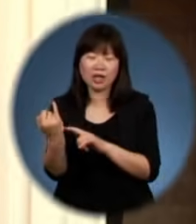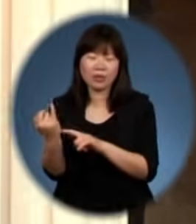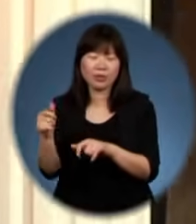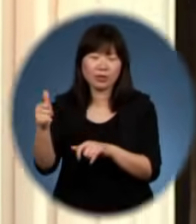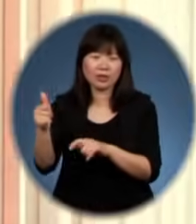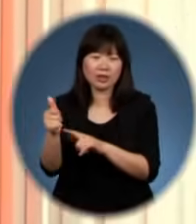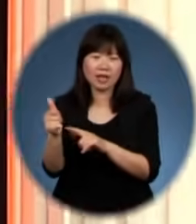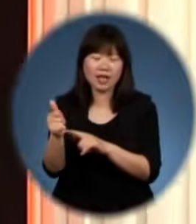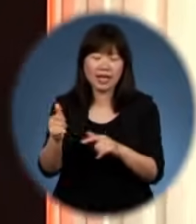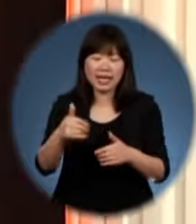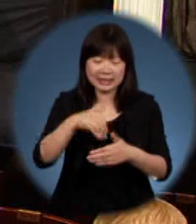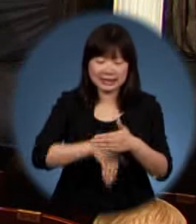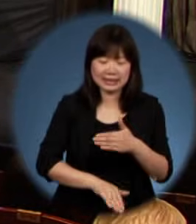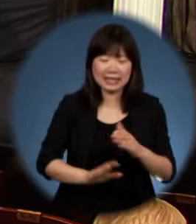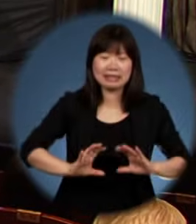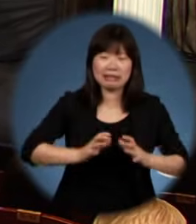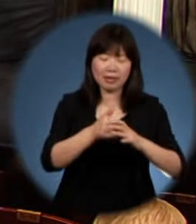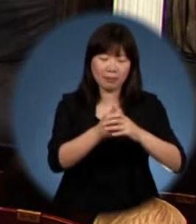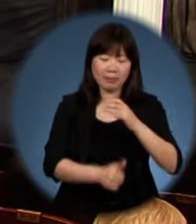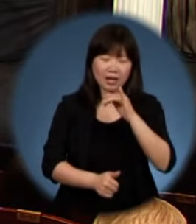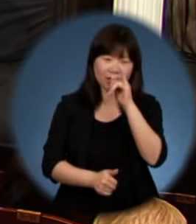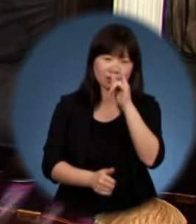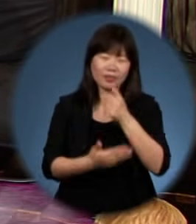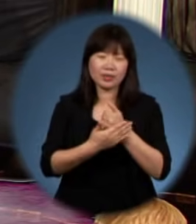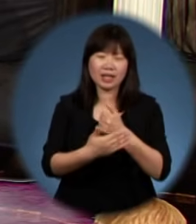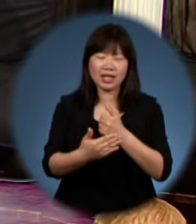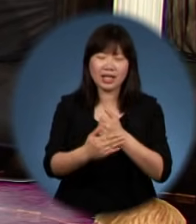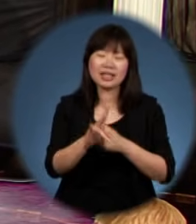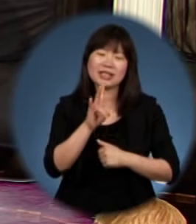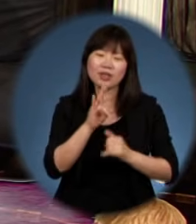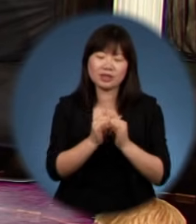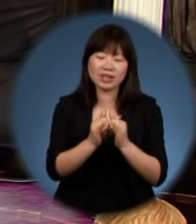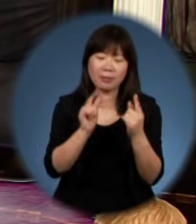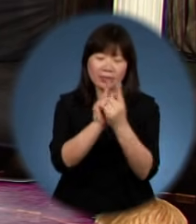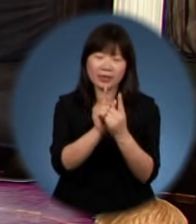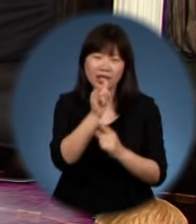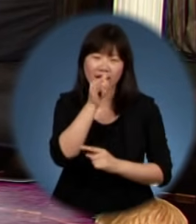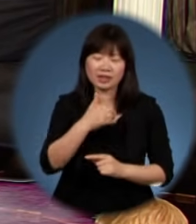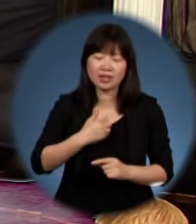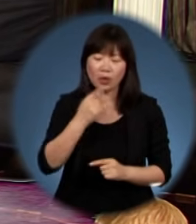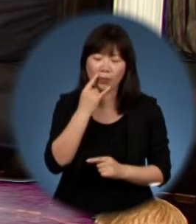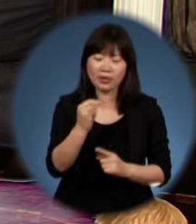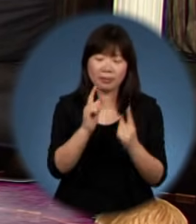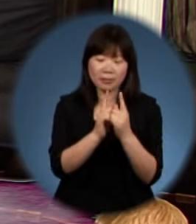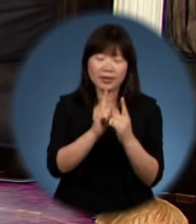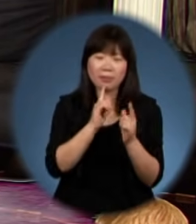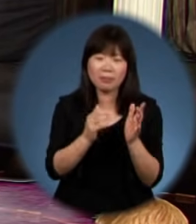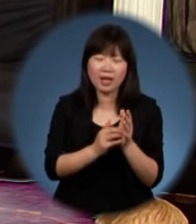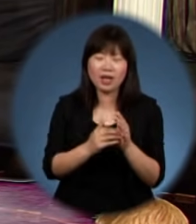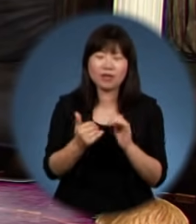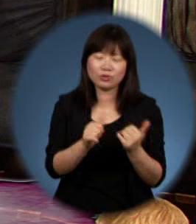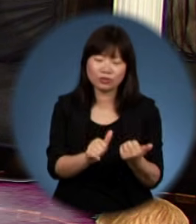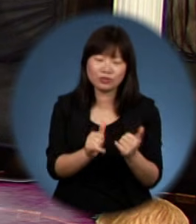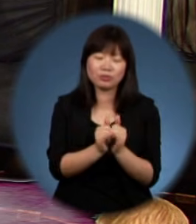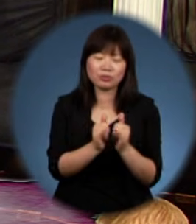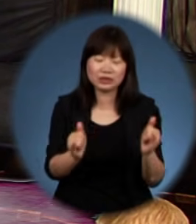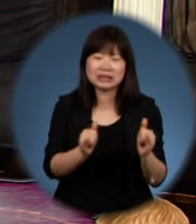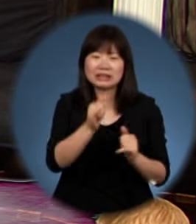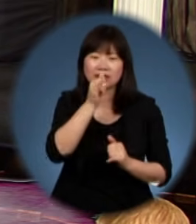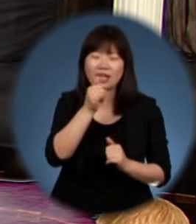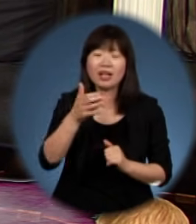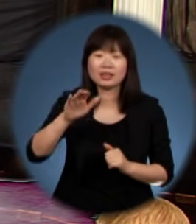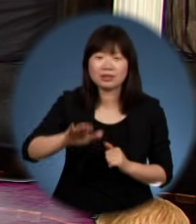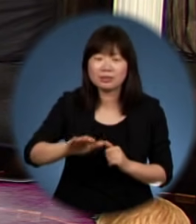그러니까 하데스 로 내려갑니다 내려가서 예언자들을 만나게 되요 자기 어머니를 만나게 됩니다 돌아가신 분이죠